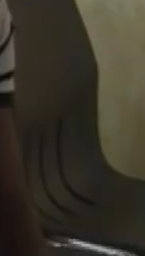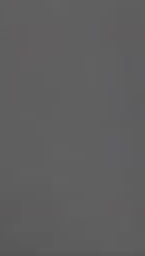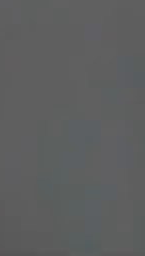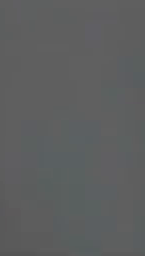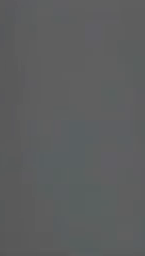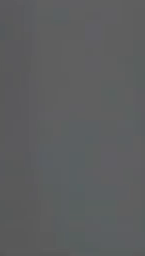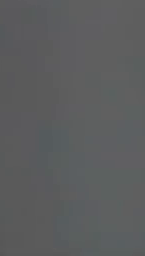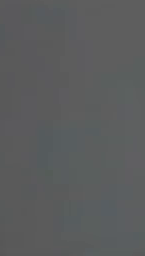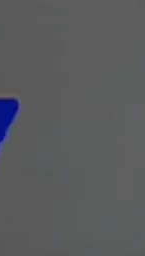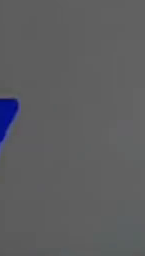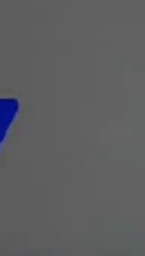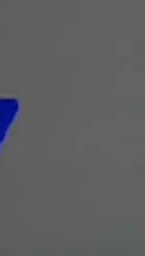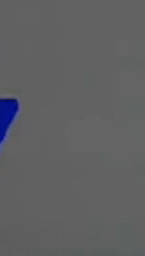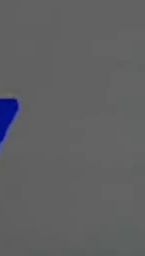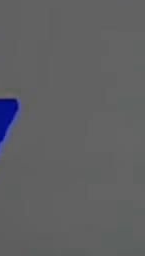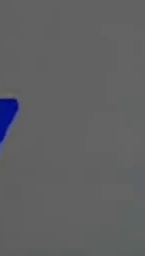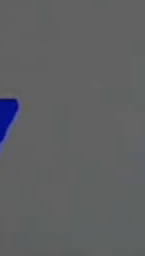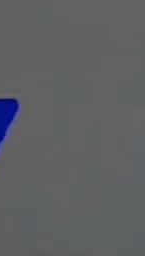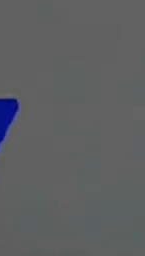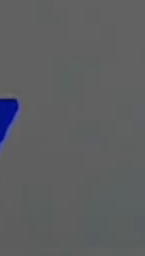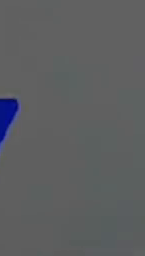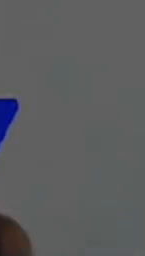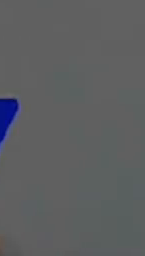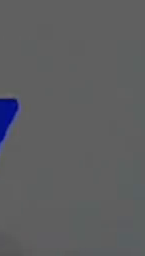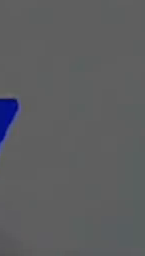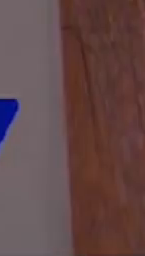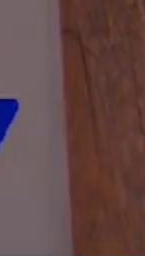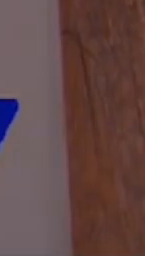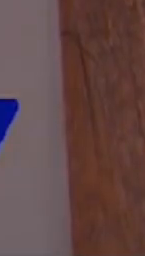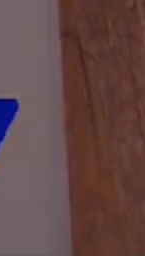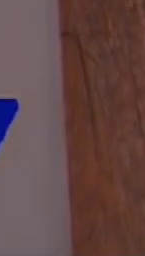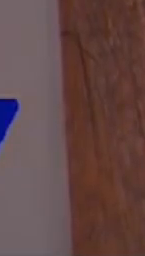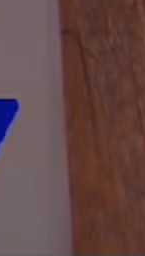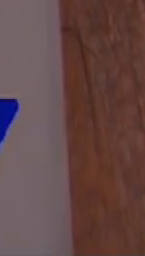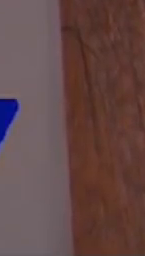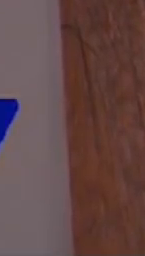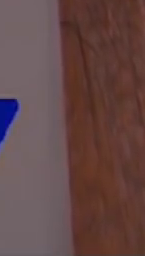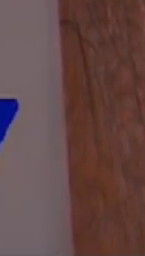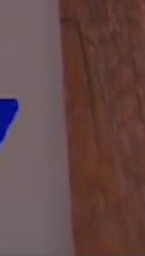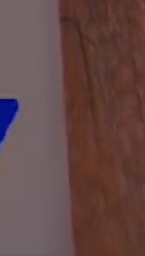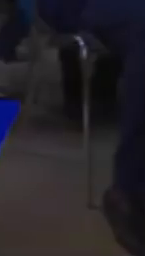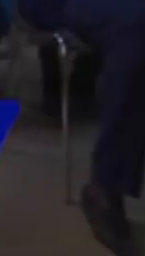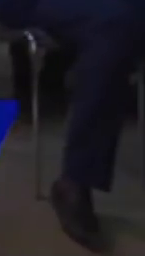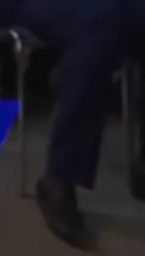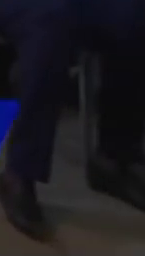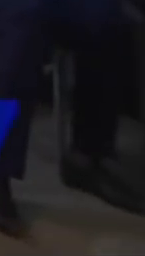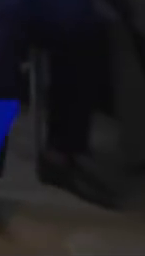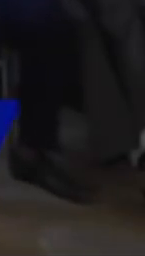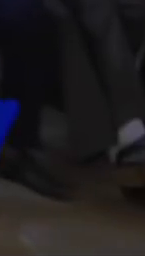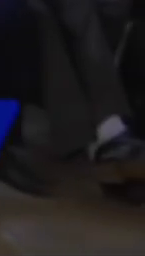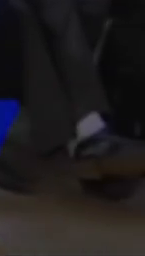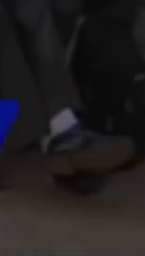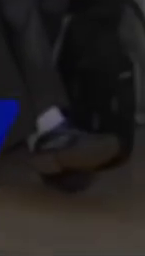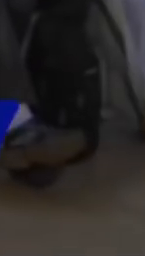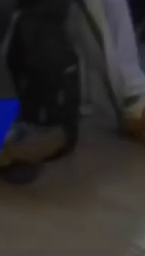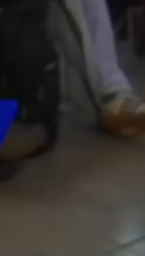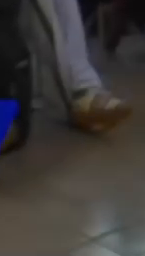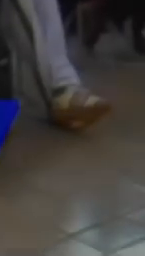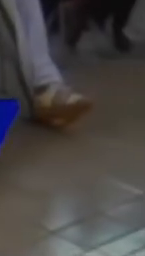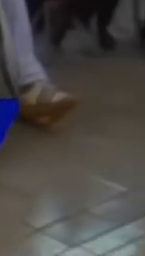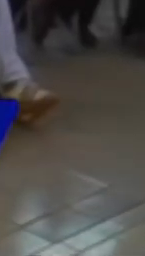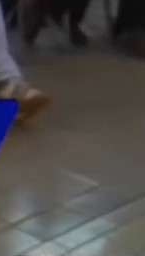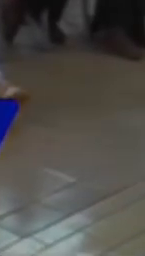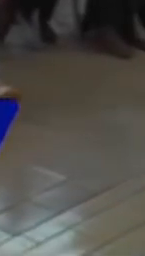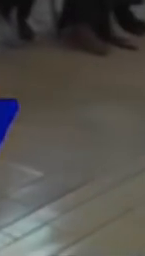nationale apparent mobilise ses militants pour les échéances électorales de 2020. La rentrée politique du parti du professeur